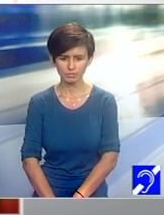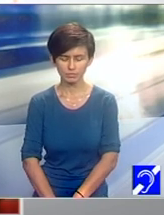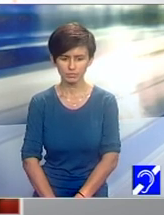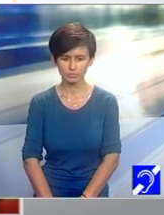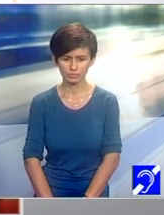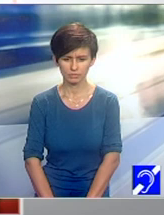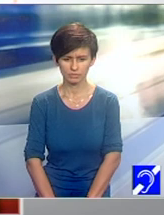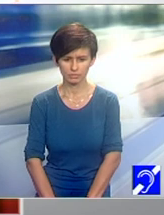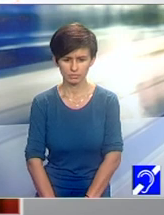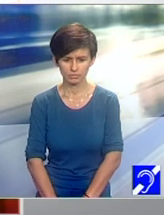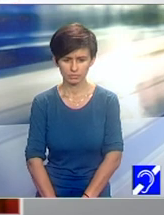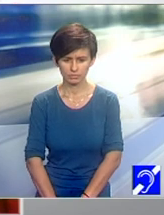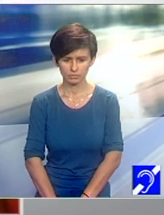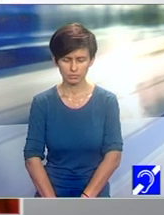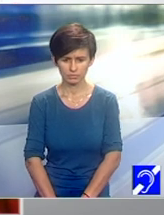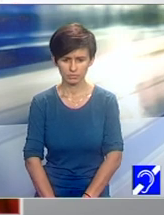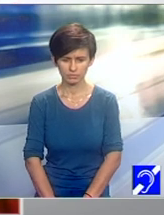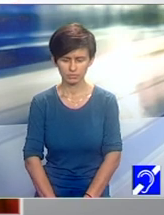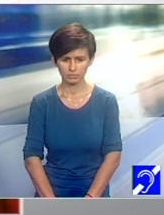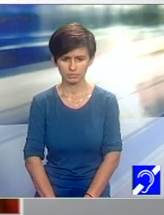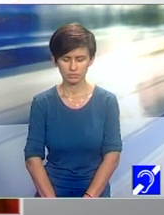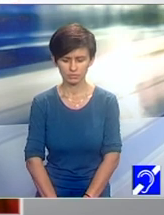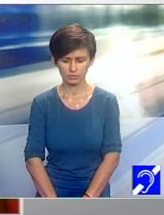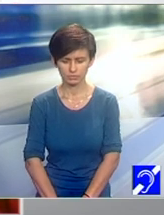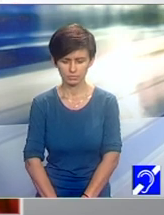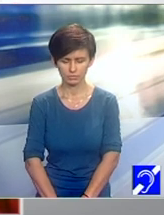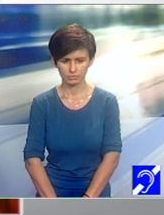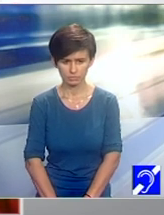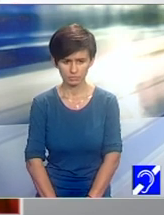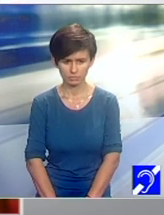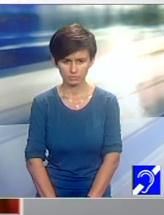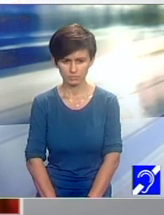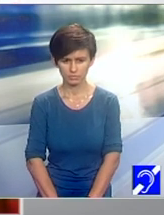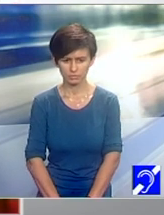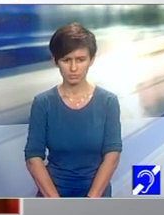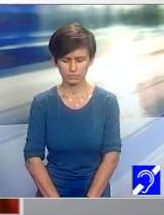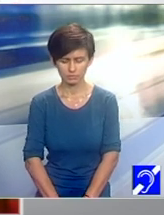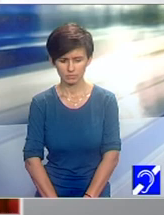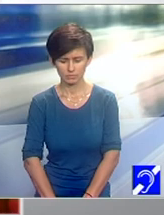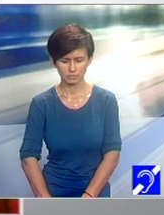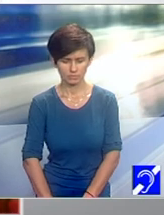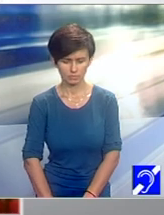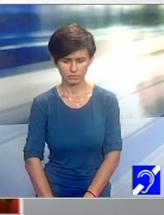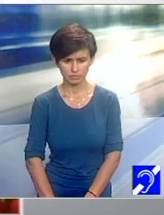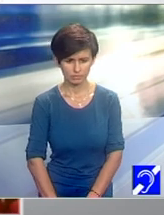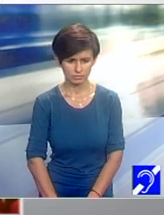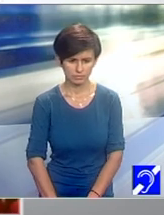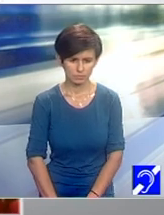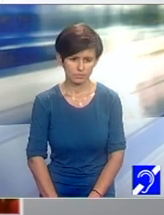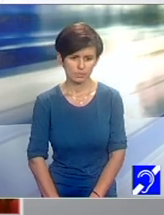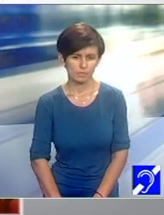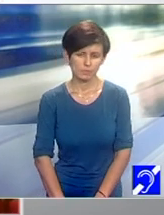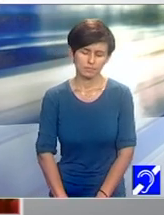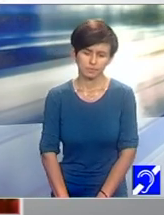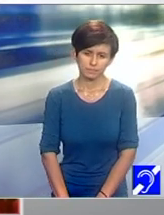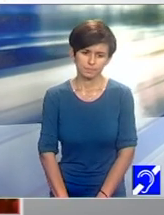he contributed a lot for the relation between the academic in Israel and Romania. So seeing be here and see that